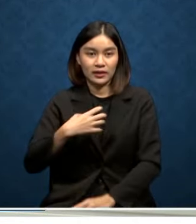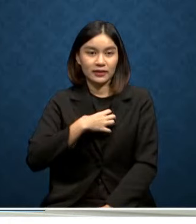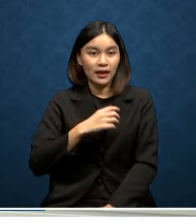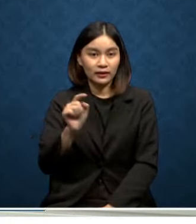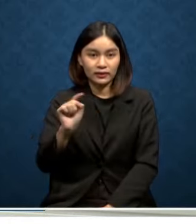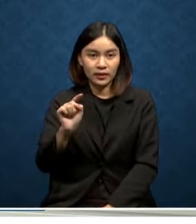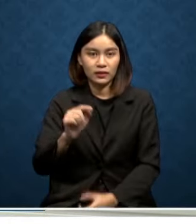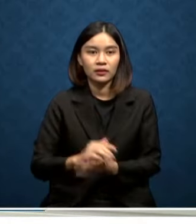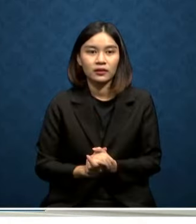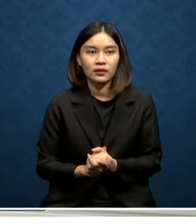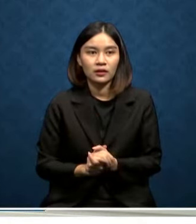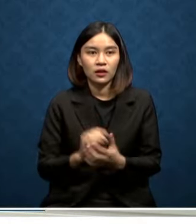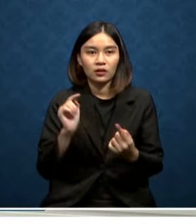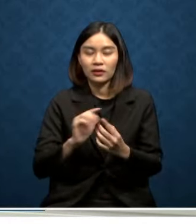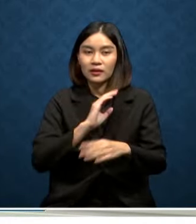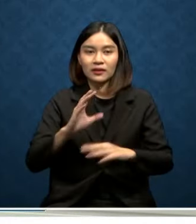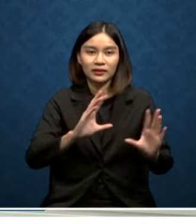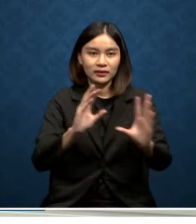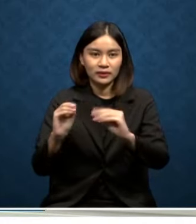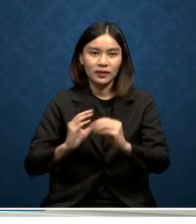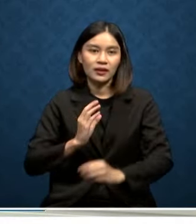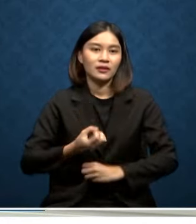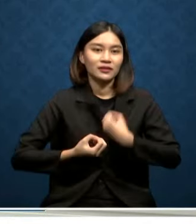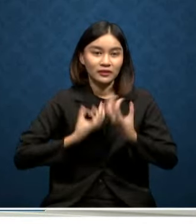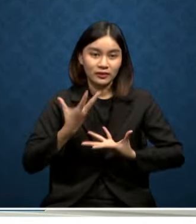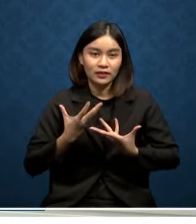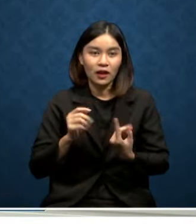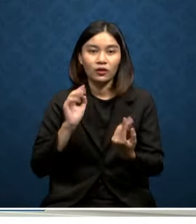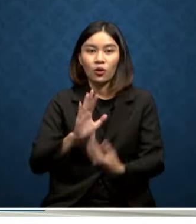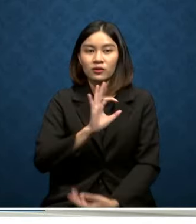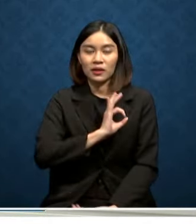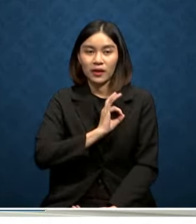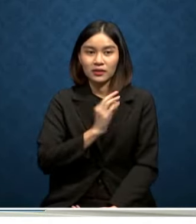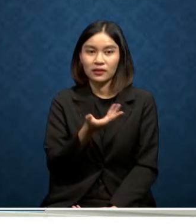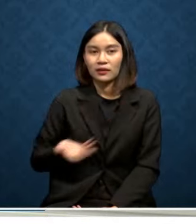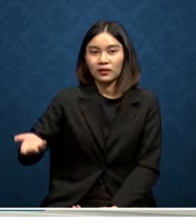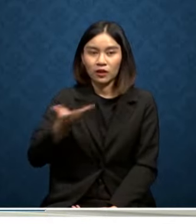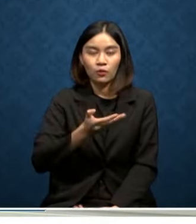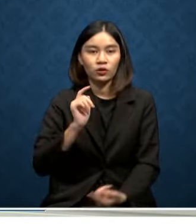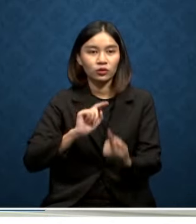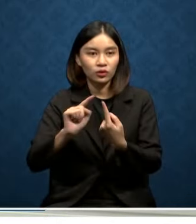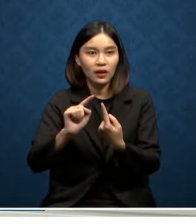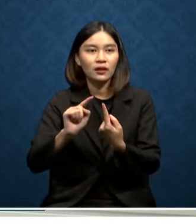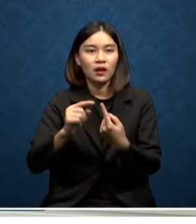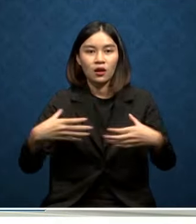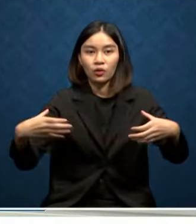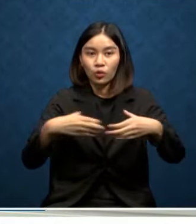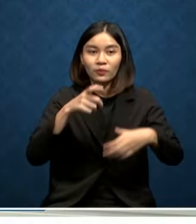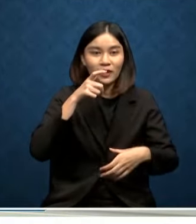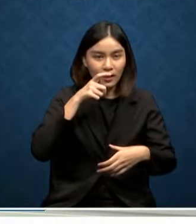เห็นทุกสรรพเสียงทุกมุมมองของสมาชิกไม่ว่าจะมาจากกลุ่ม